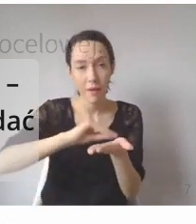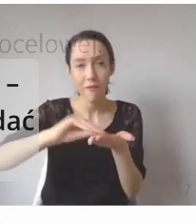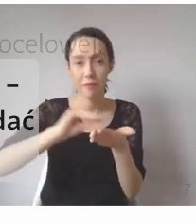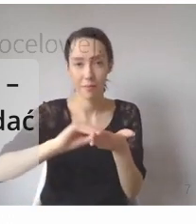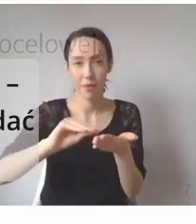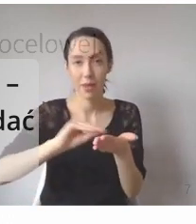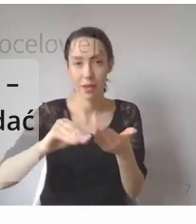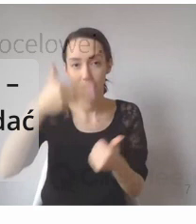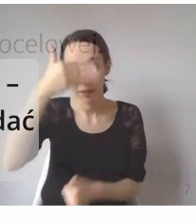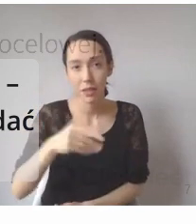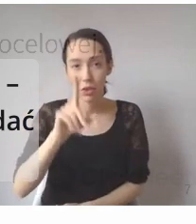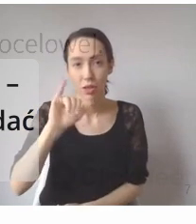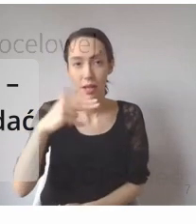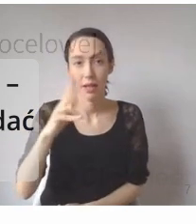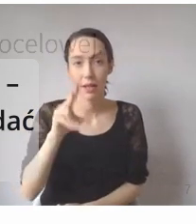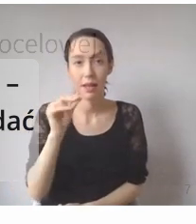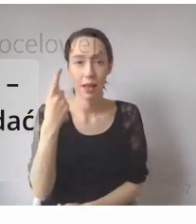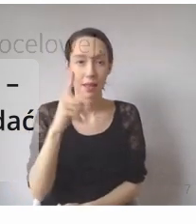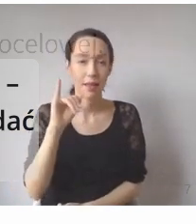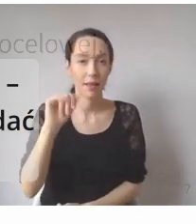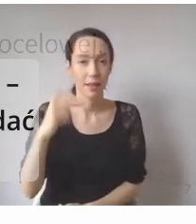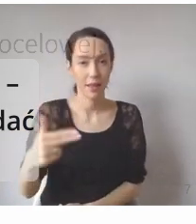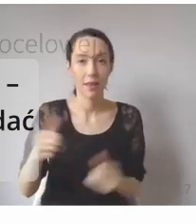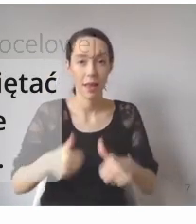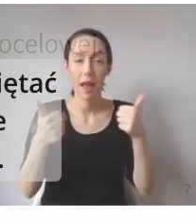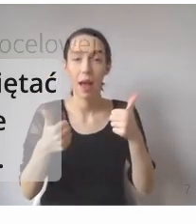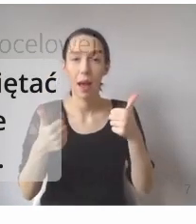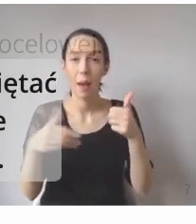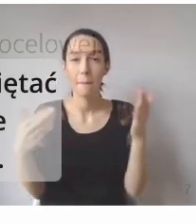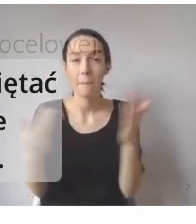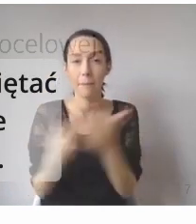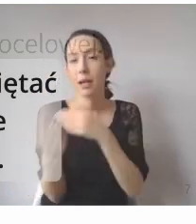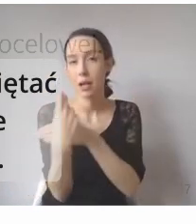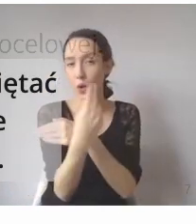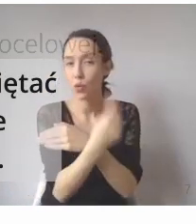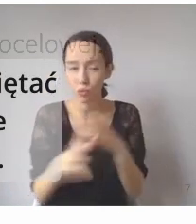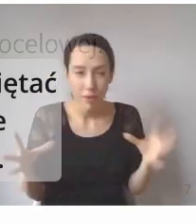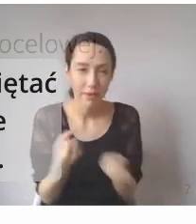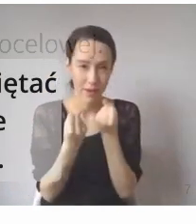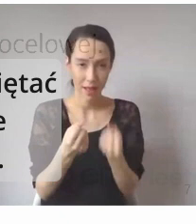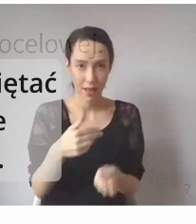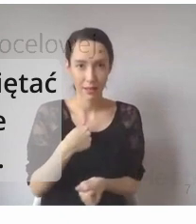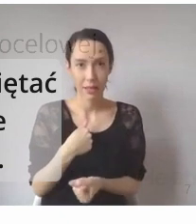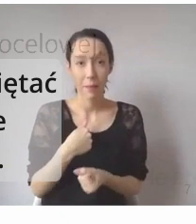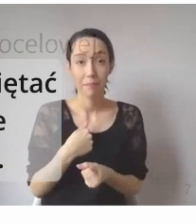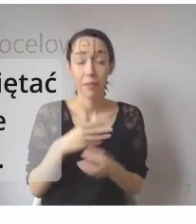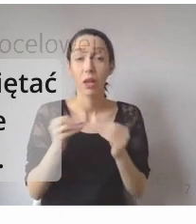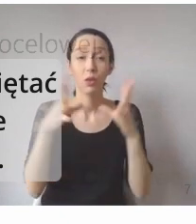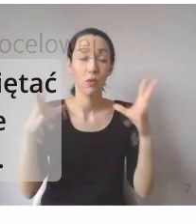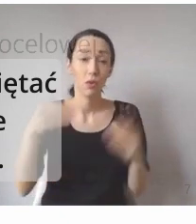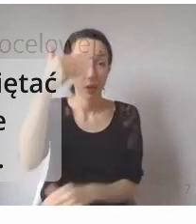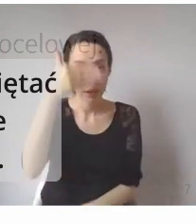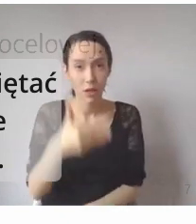w profilu na LinkedInie, żeby po prostu dać się znaleźć. Tworząc profil na LinkedIn, musimy przede